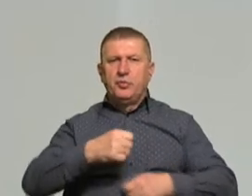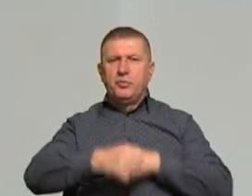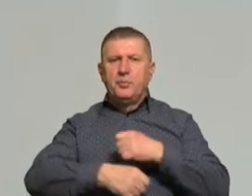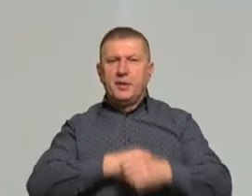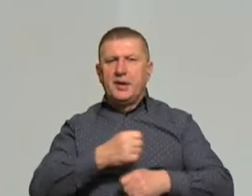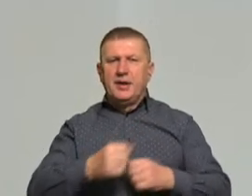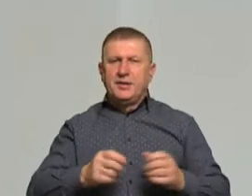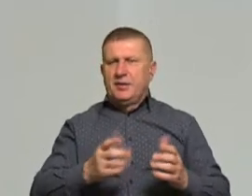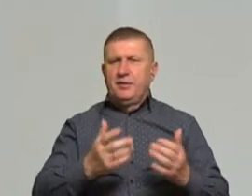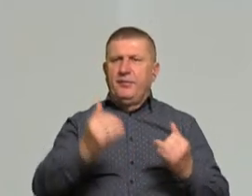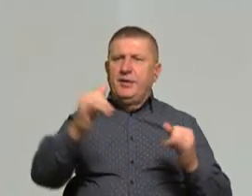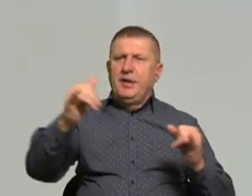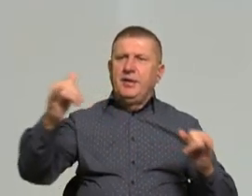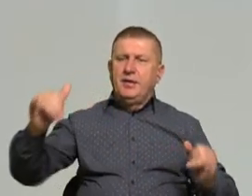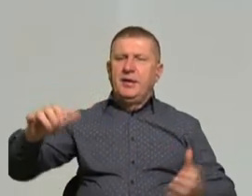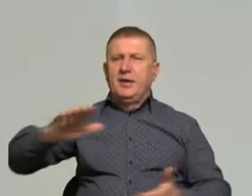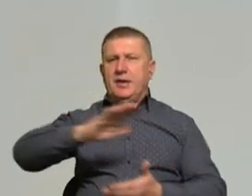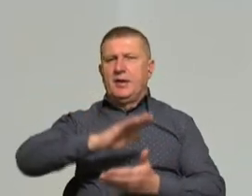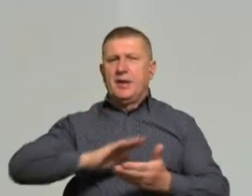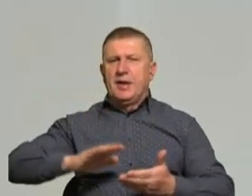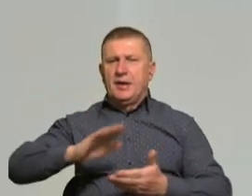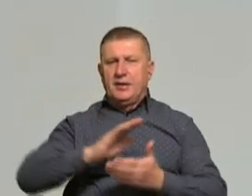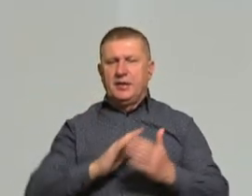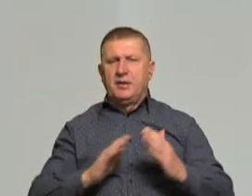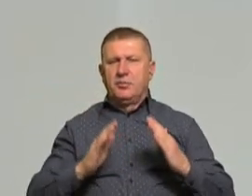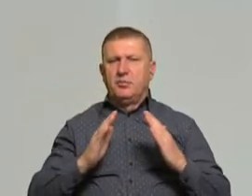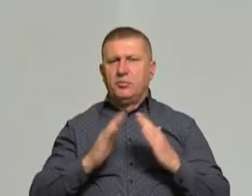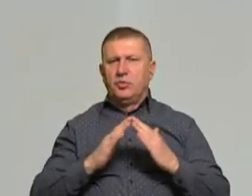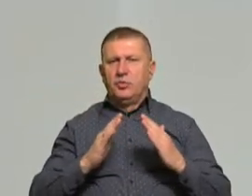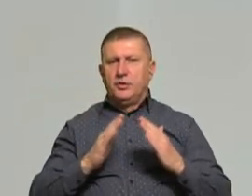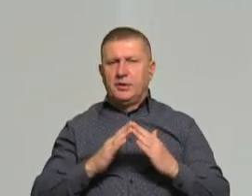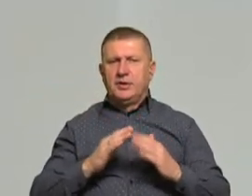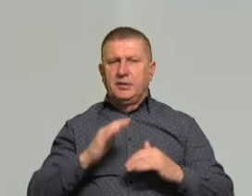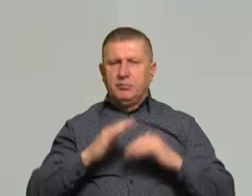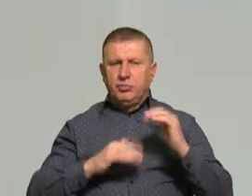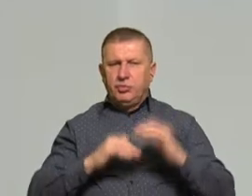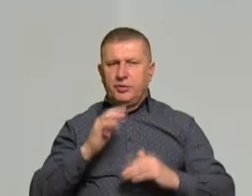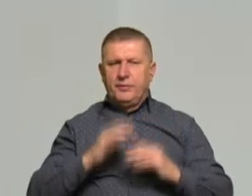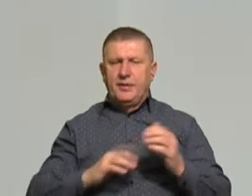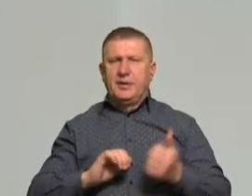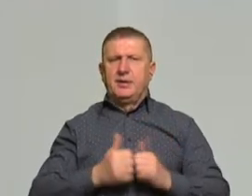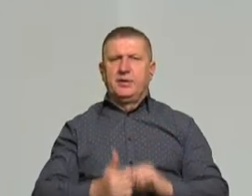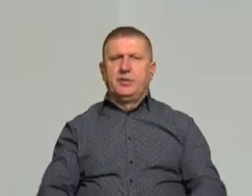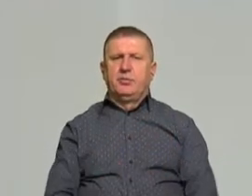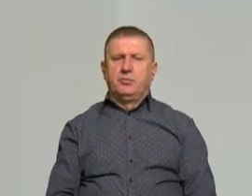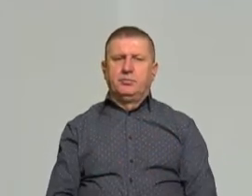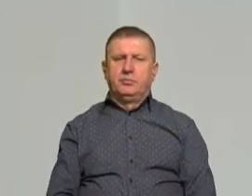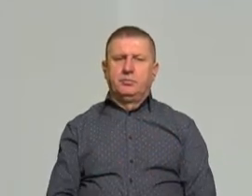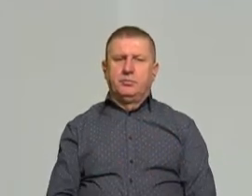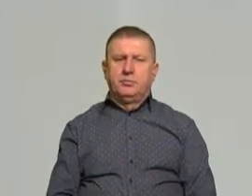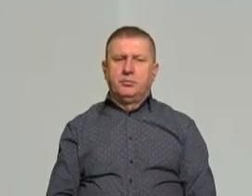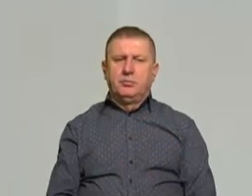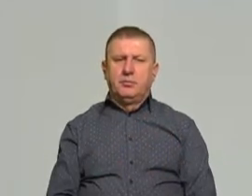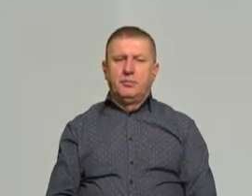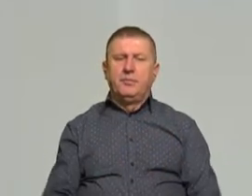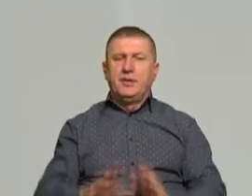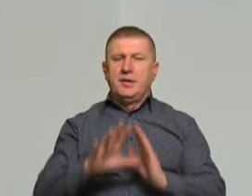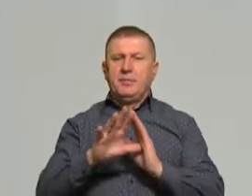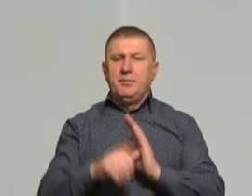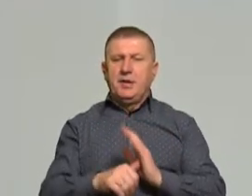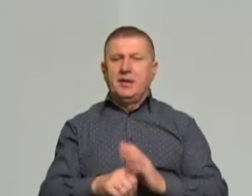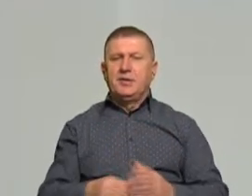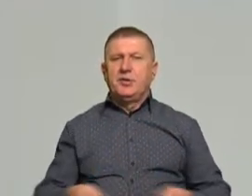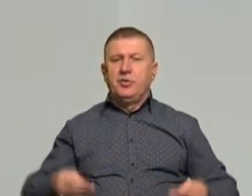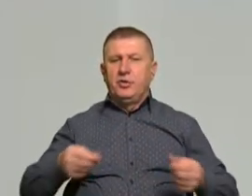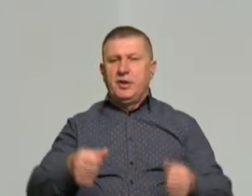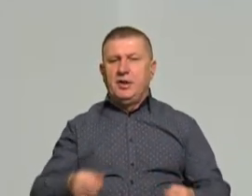innych krajach polega na tym, że deweloperzy budują budynki przy oczywiście odpowiedniej procedurze i natomiast miasto jest inwestorem i